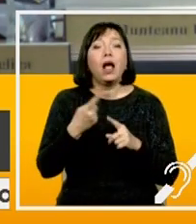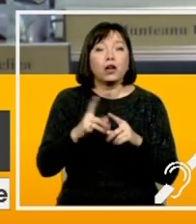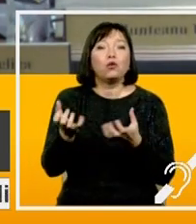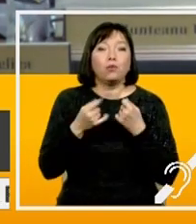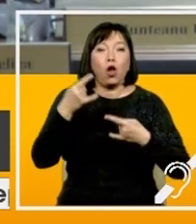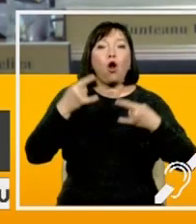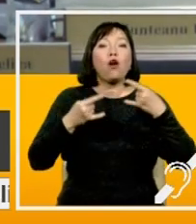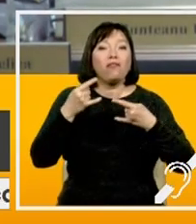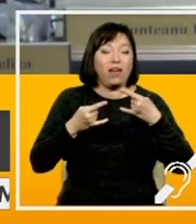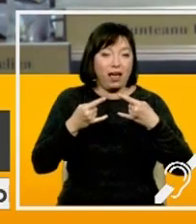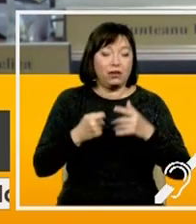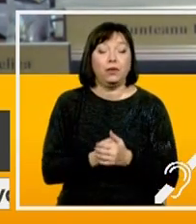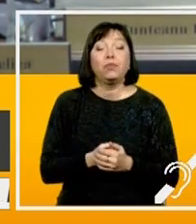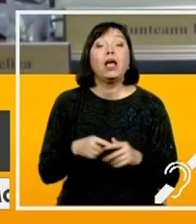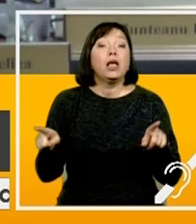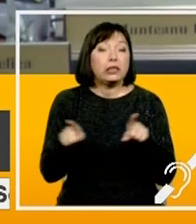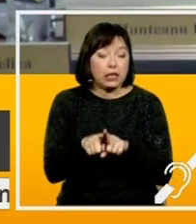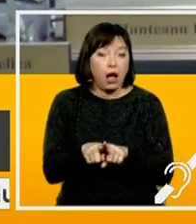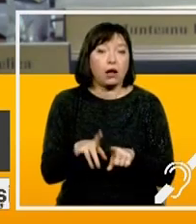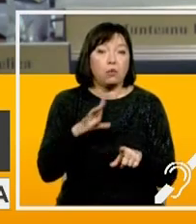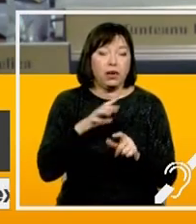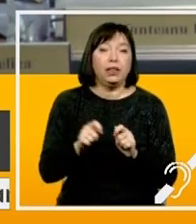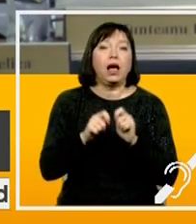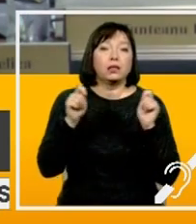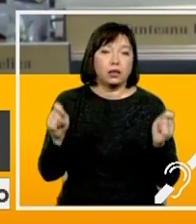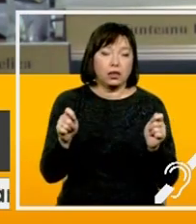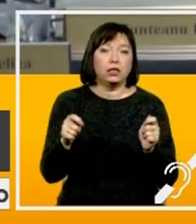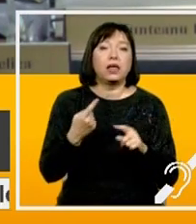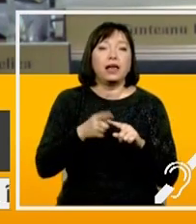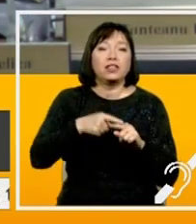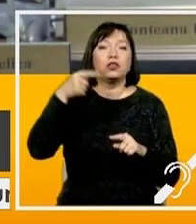plic. În acest fel au fost deschise cele